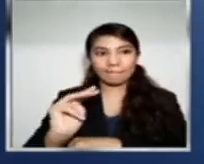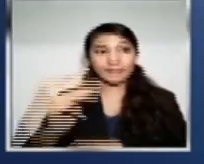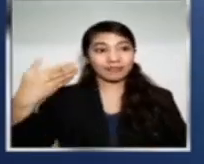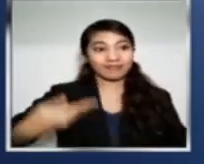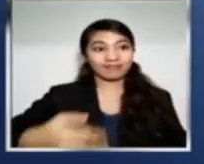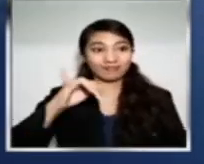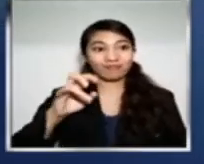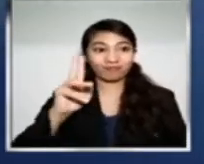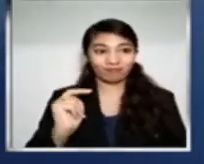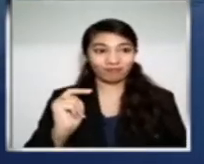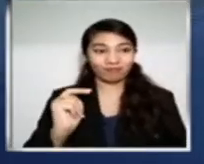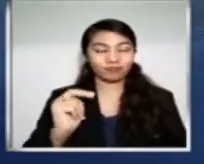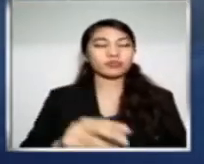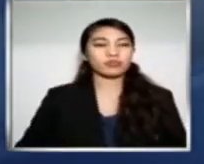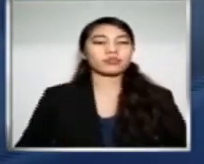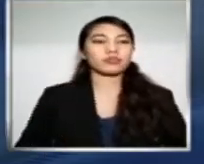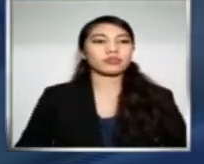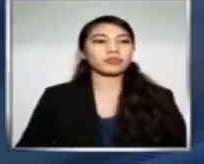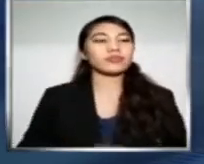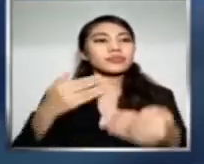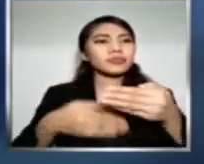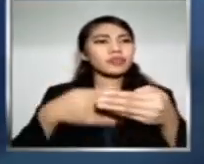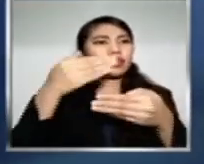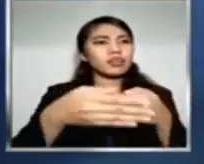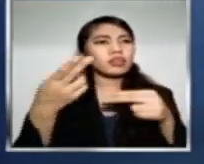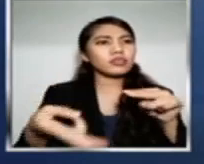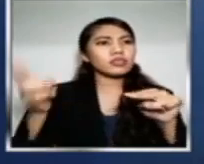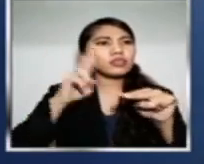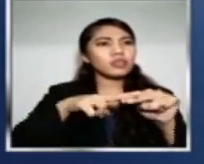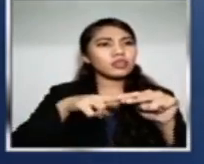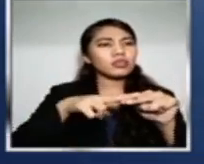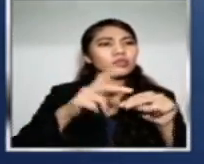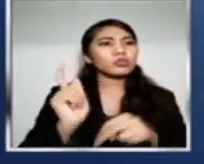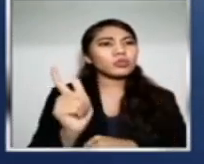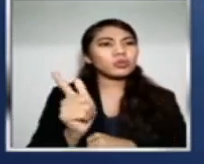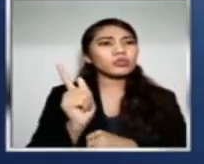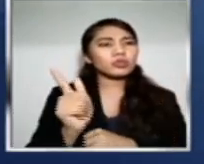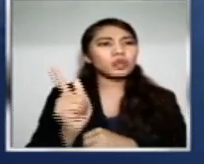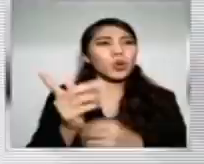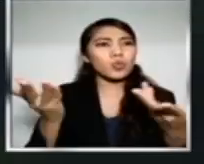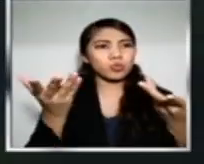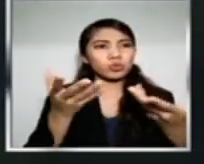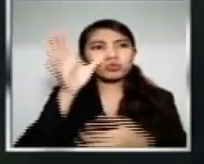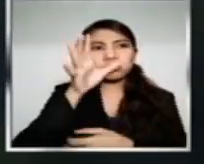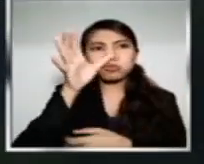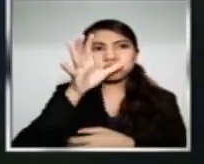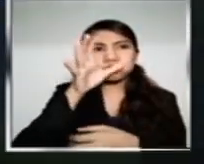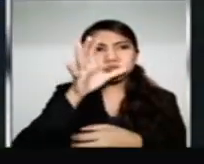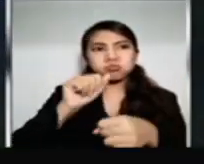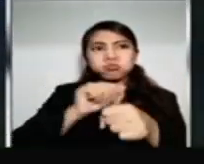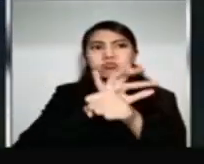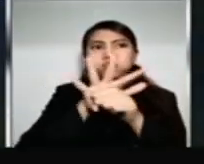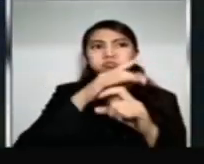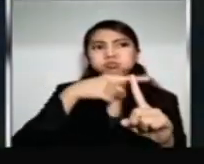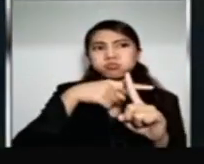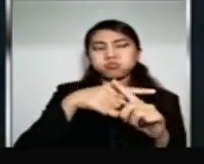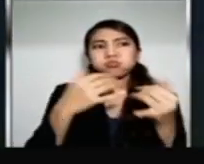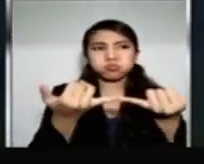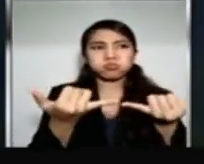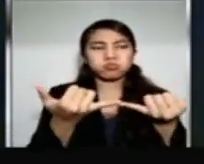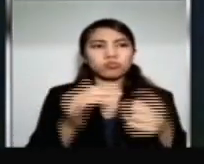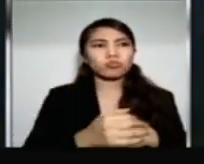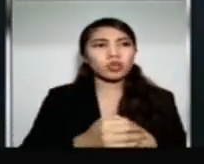Nadagdagan pa po ng 20 ang mga tinamaan ng COVID-19 sa Cebu City ngayong araw. Ayon po sa Cebu City Health